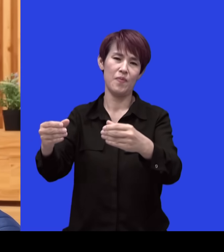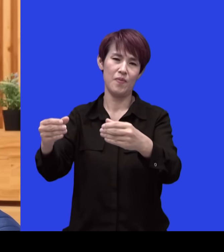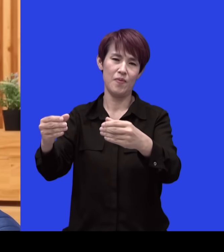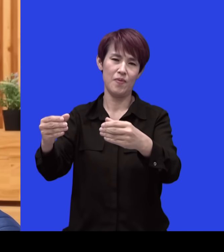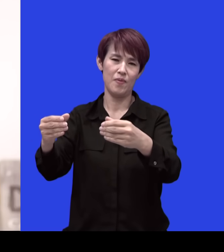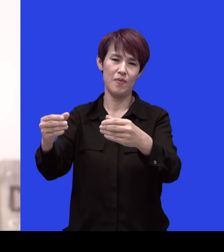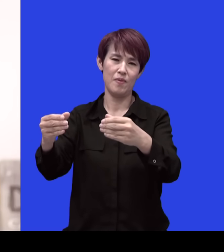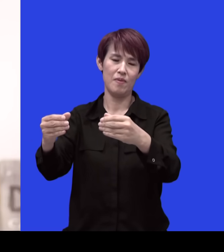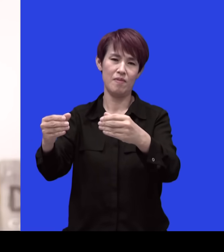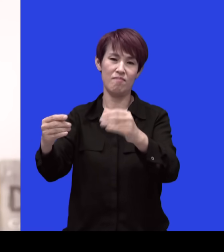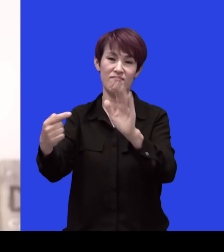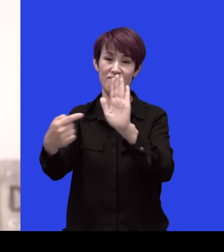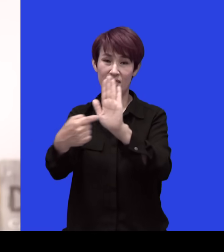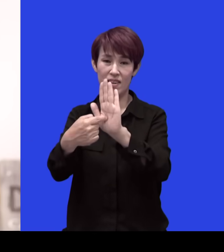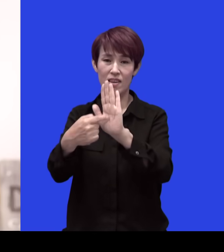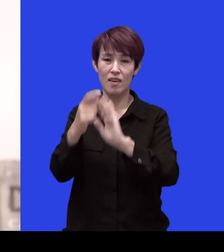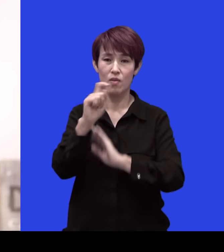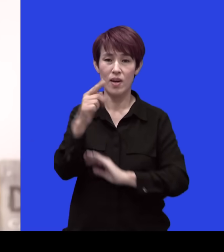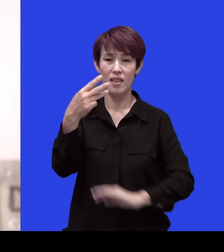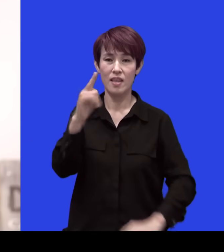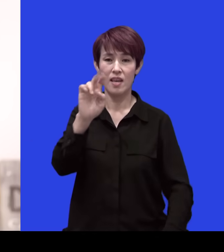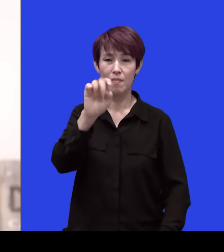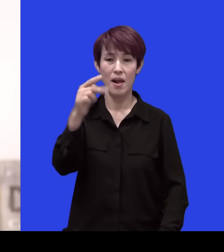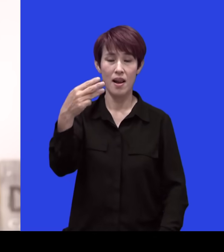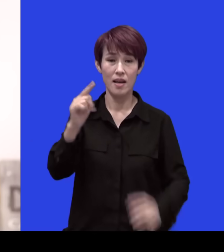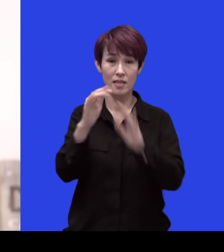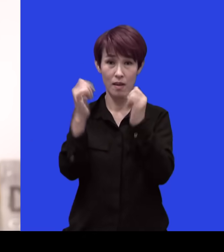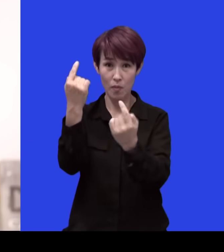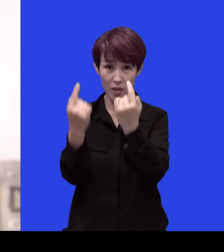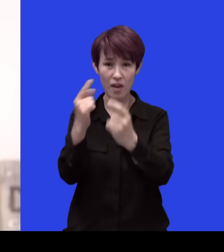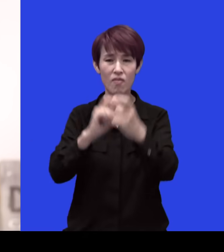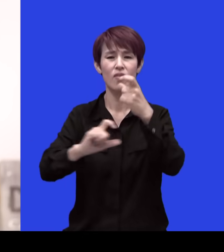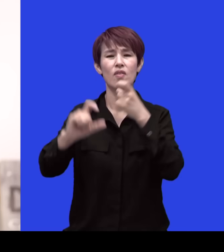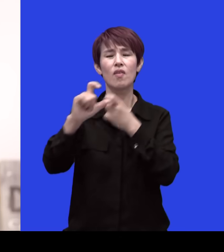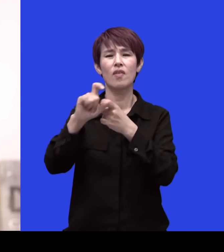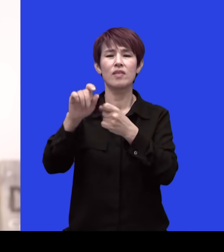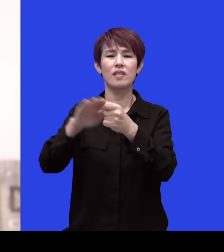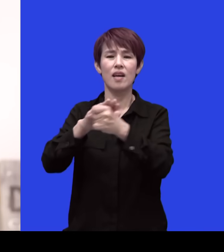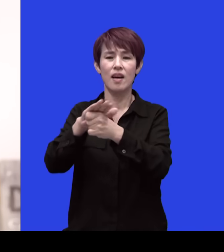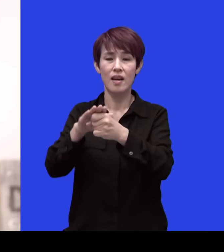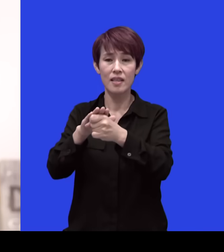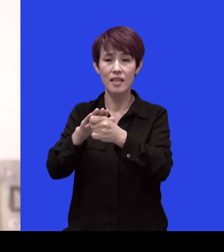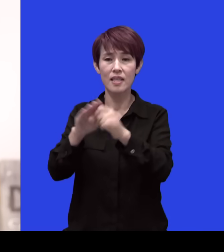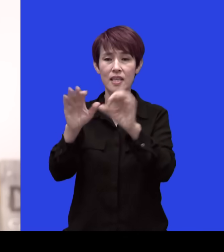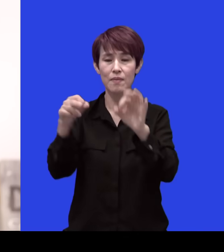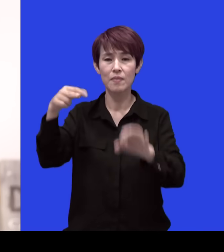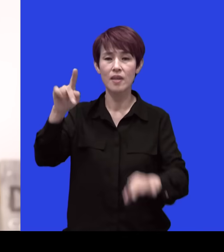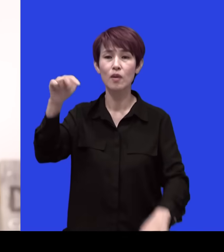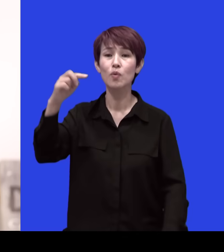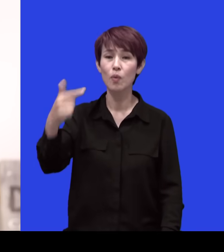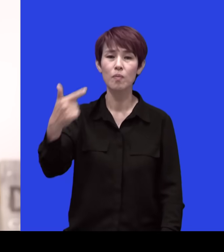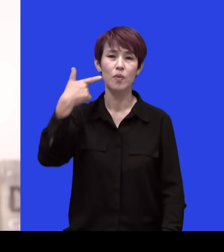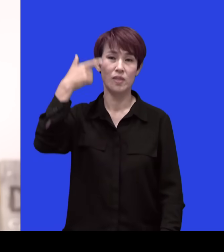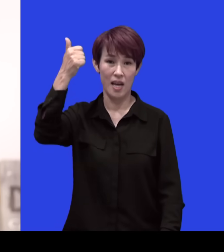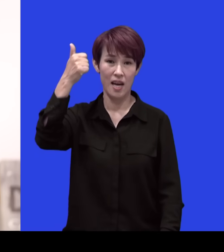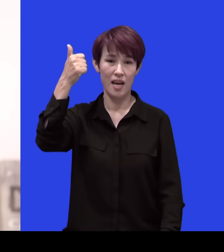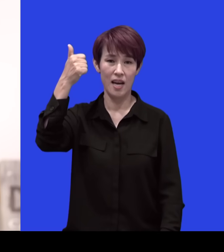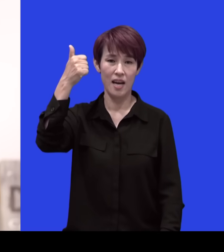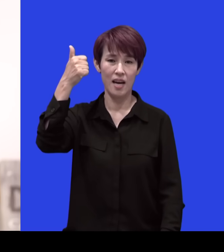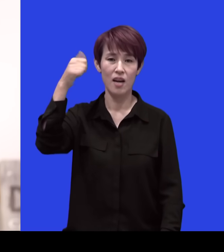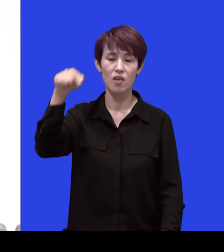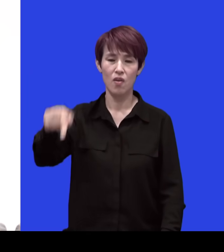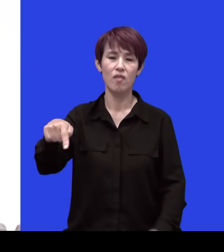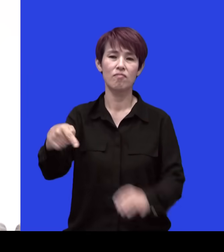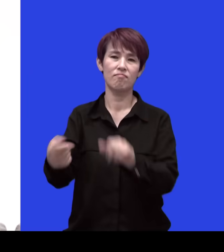묘비명을. 근데 과테말라 사람보다 과테말라를 더 사랑한 김상돈 목사